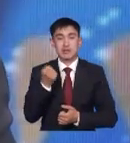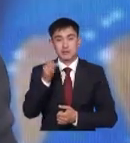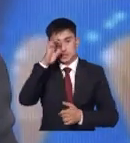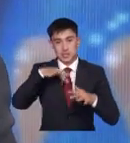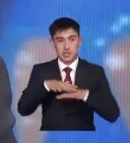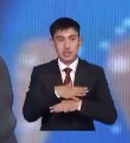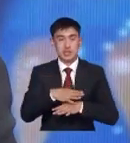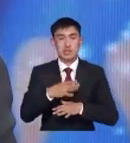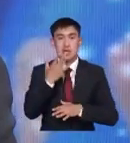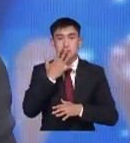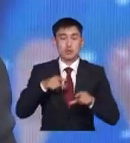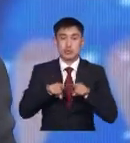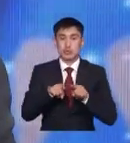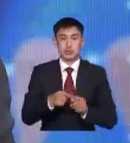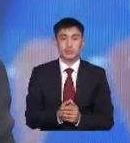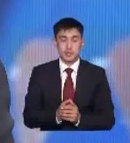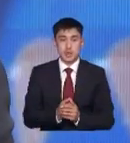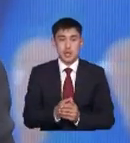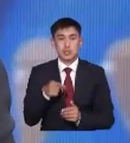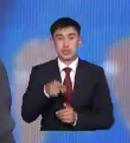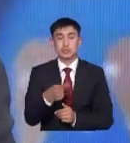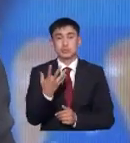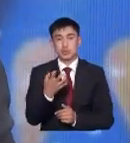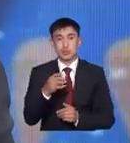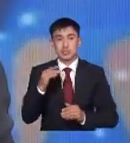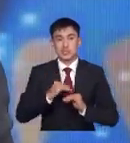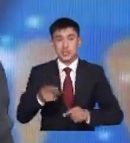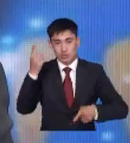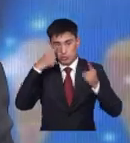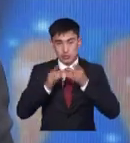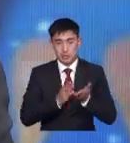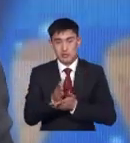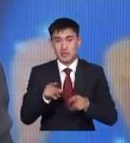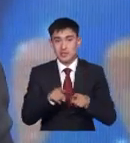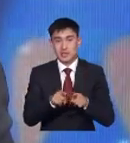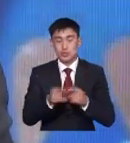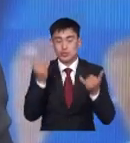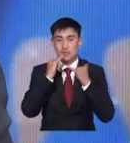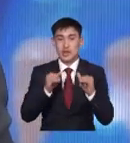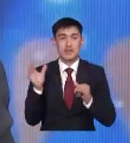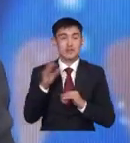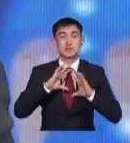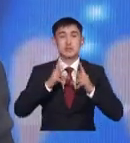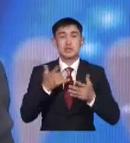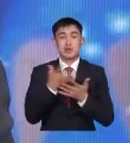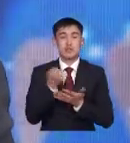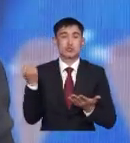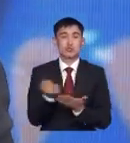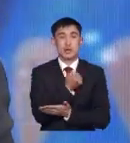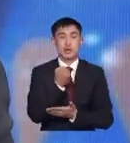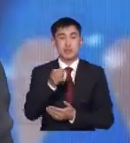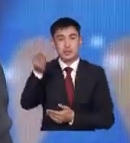стране и за ее пределами. Полтысячи ребят творческих направлений также удивляют весь мир своими успехами